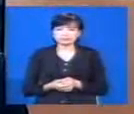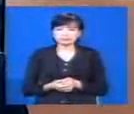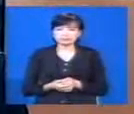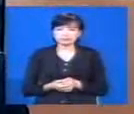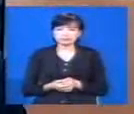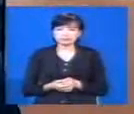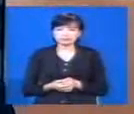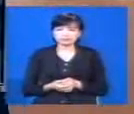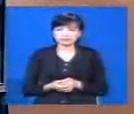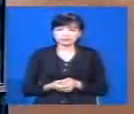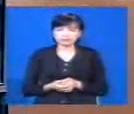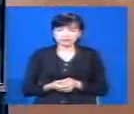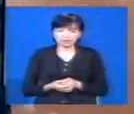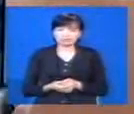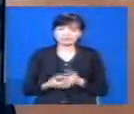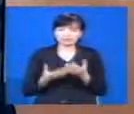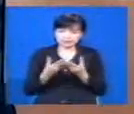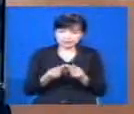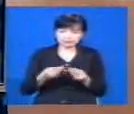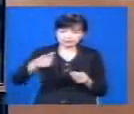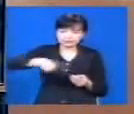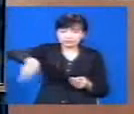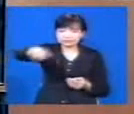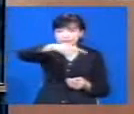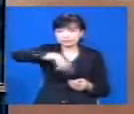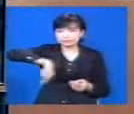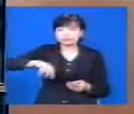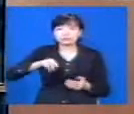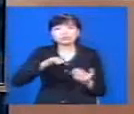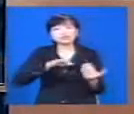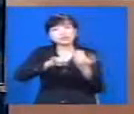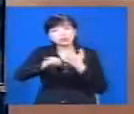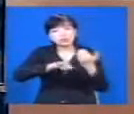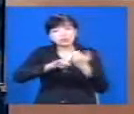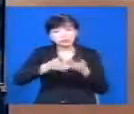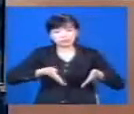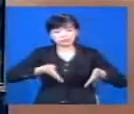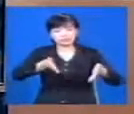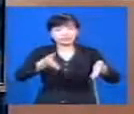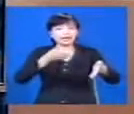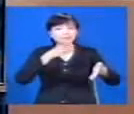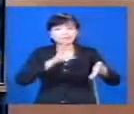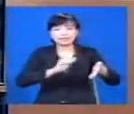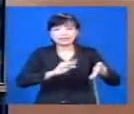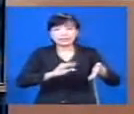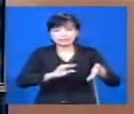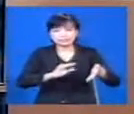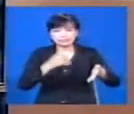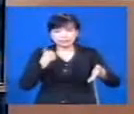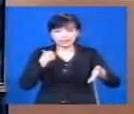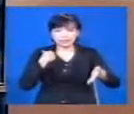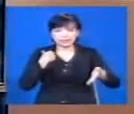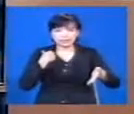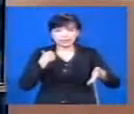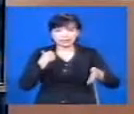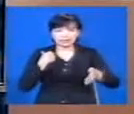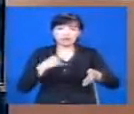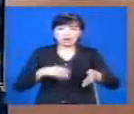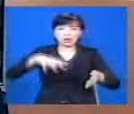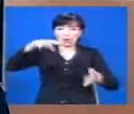าในพื้นที่เนี่ยนะครับถ้าเป็นถนนเนี่ยนะครับอาจจะมีน้ำแฉะอยู่บ้างแต่ว่าถนนเนี่ยอยู่ต่ำกว่าโรงงานประมาณ